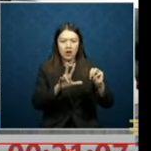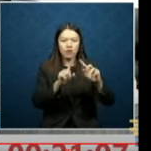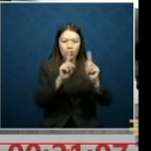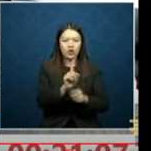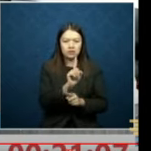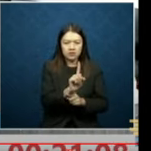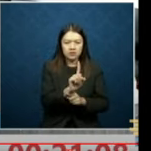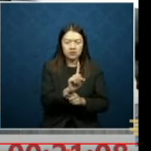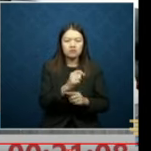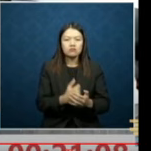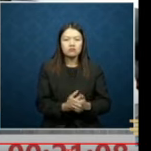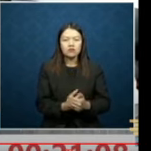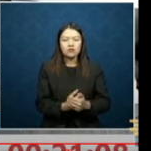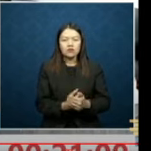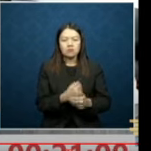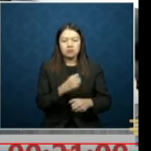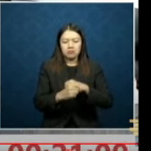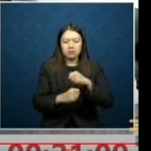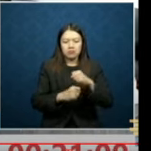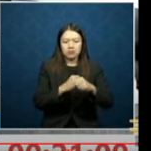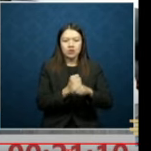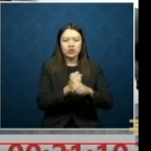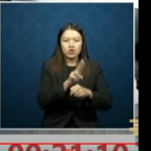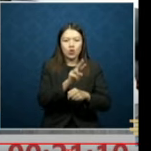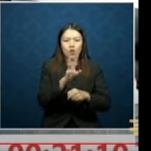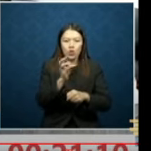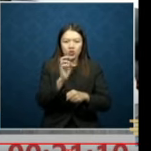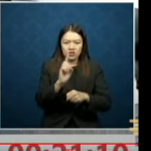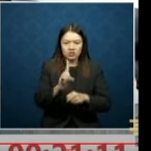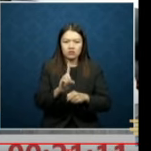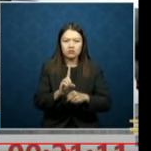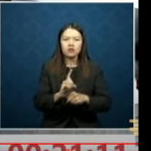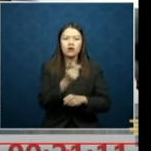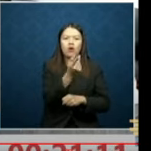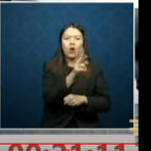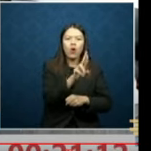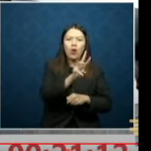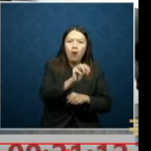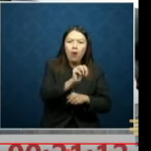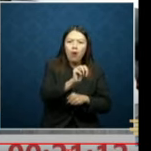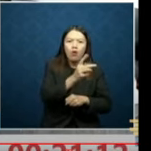การเลือกตั้งส.ส.ปี61ในส่วนของคณะรัฐมนตรีเนี่ย